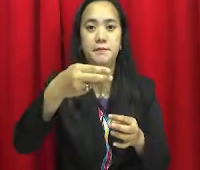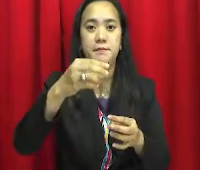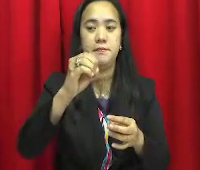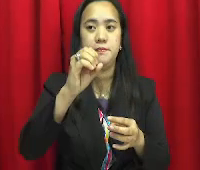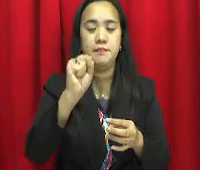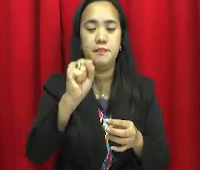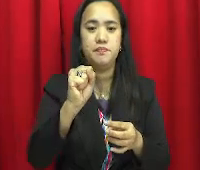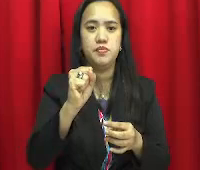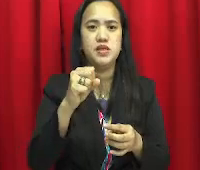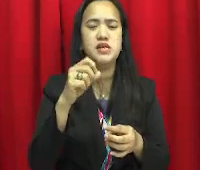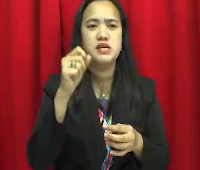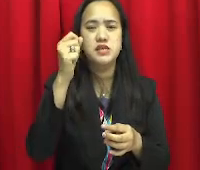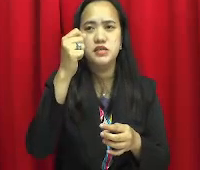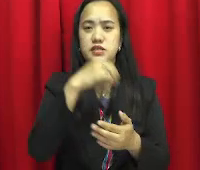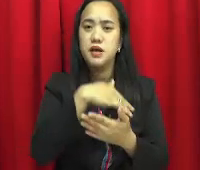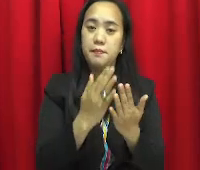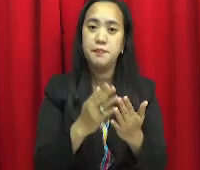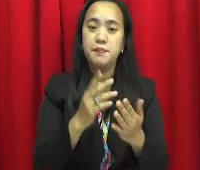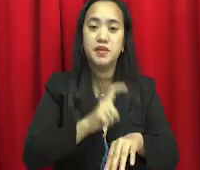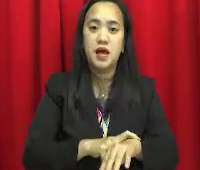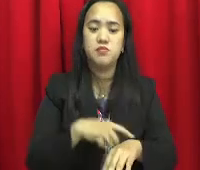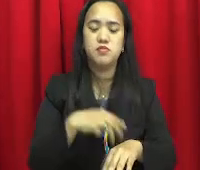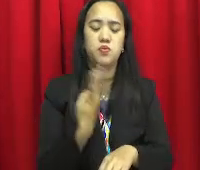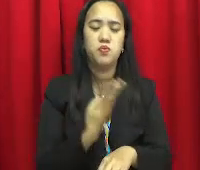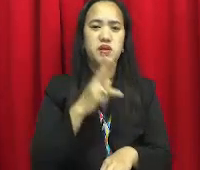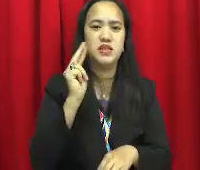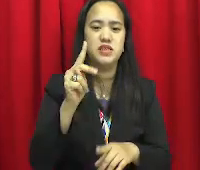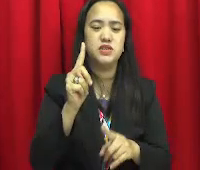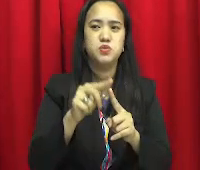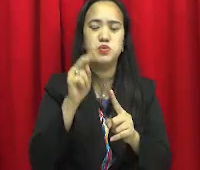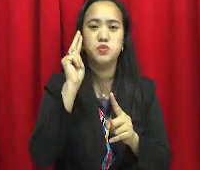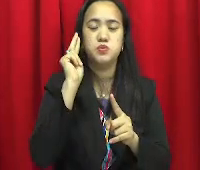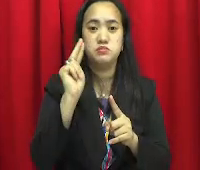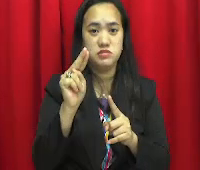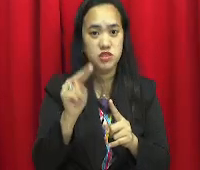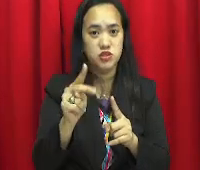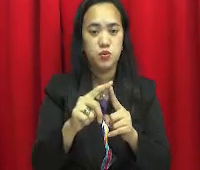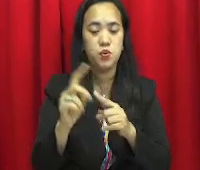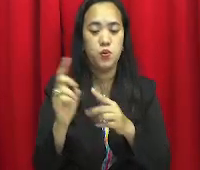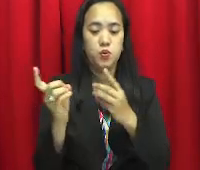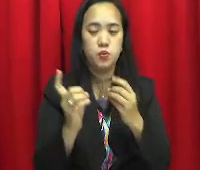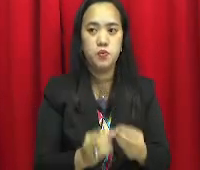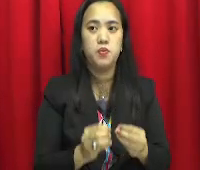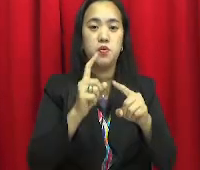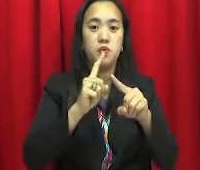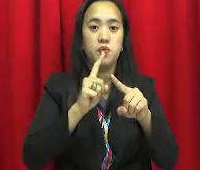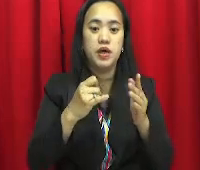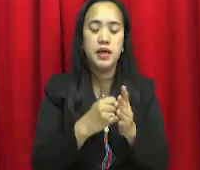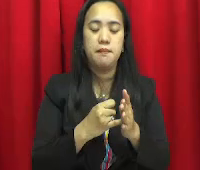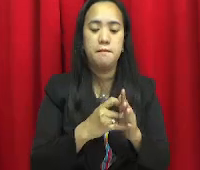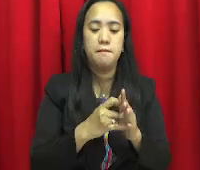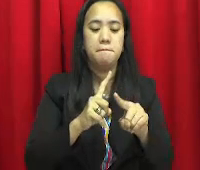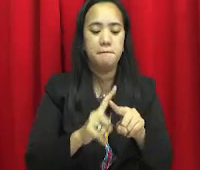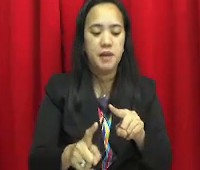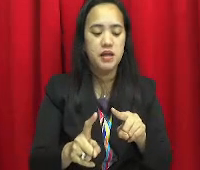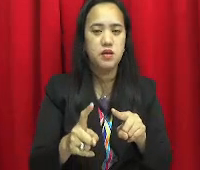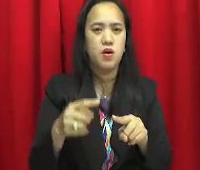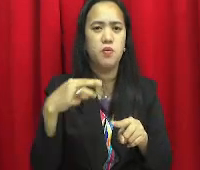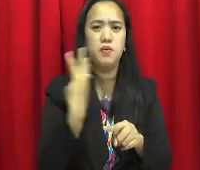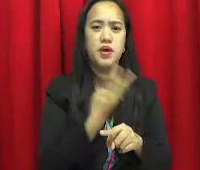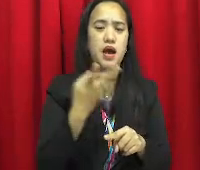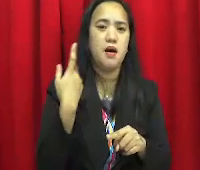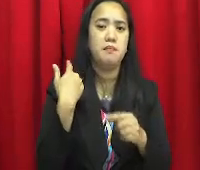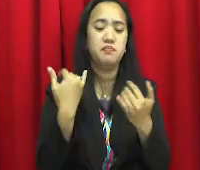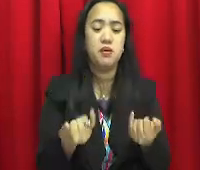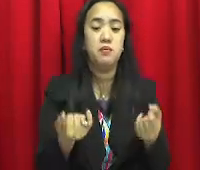kailangan natin, hindi naman natin last kailangan. Yung mga tatay, natatouch sila agad kapag ka naghihingi ang nanay o ang